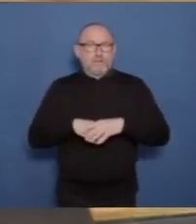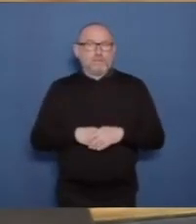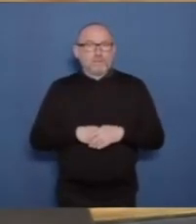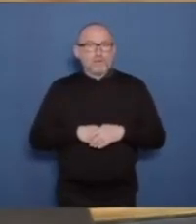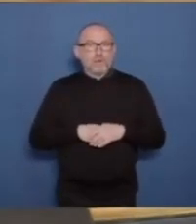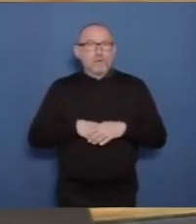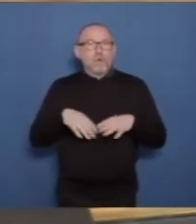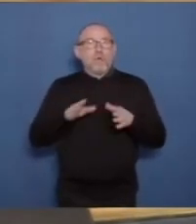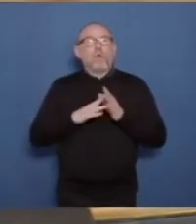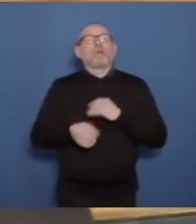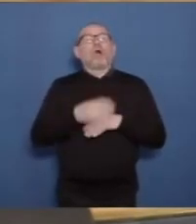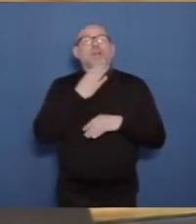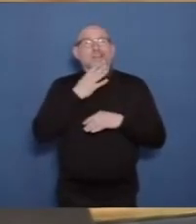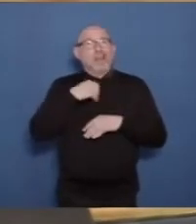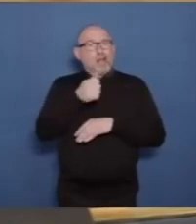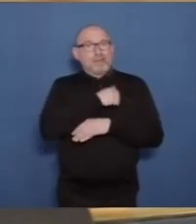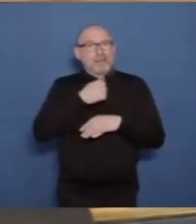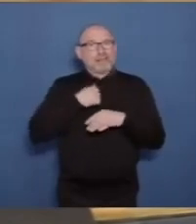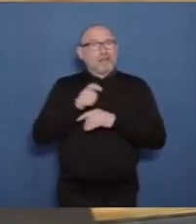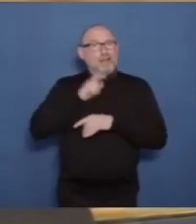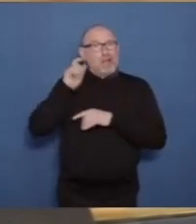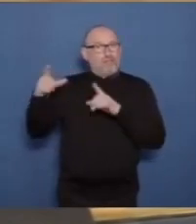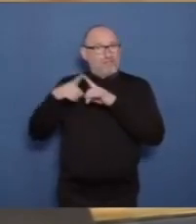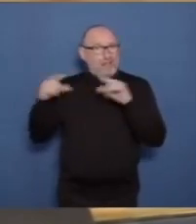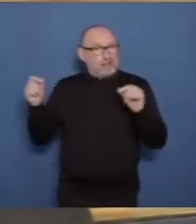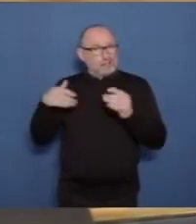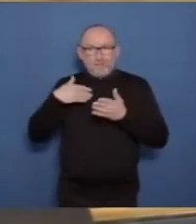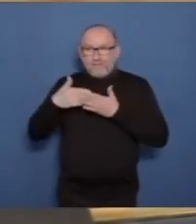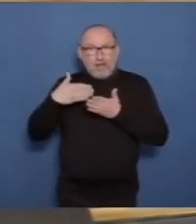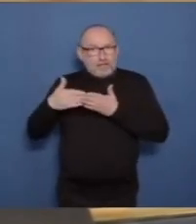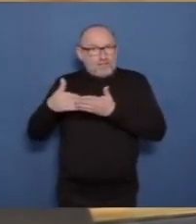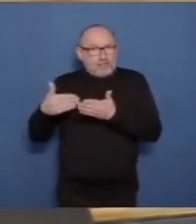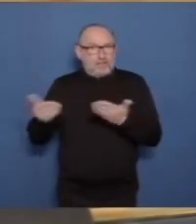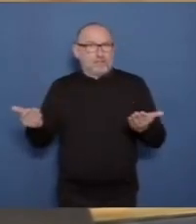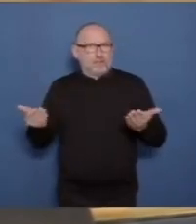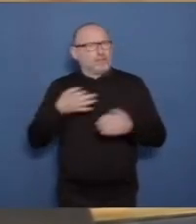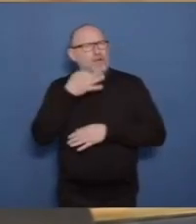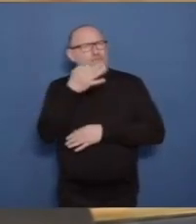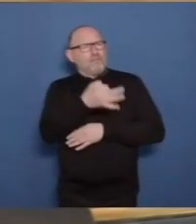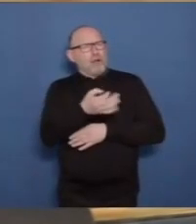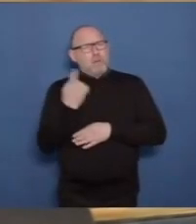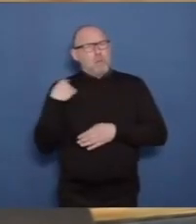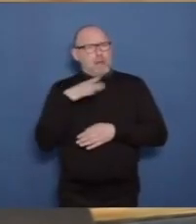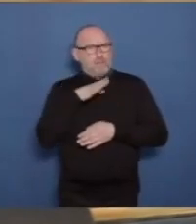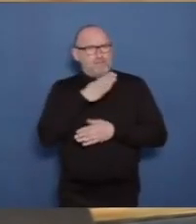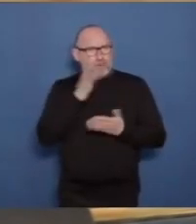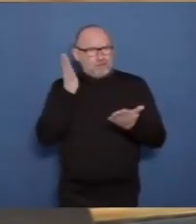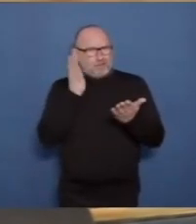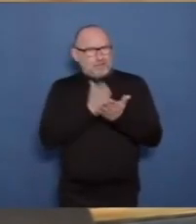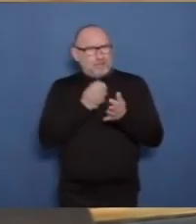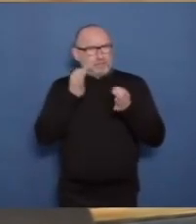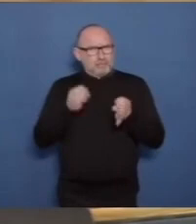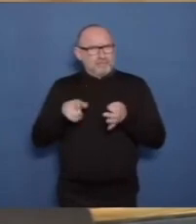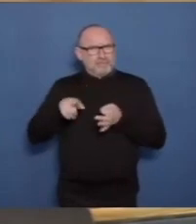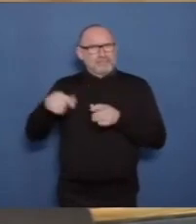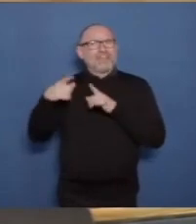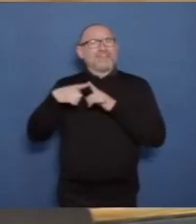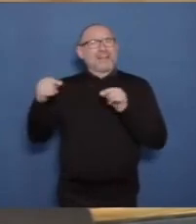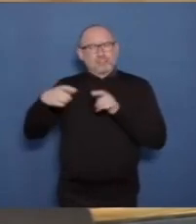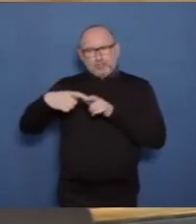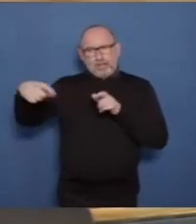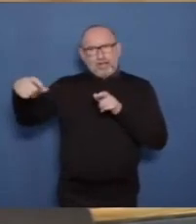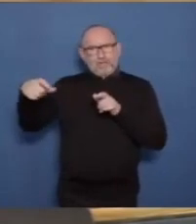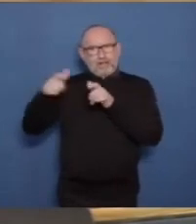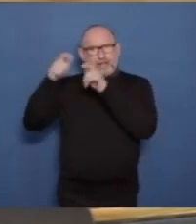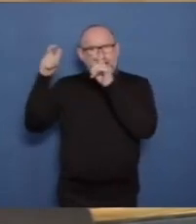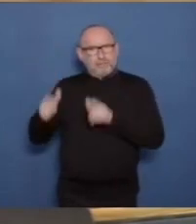Angriffe des israelischen Militärs auf Gaza. Da hätte ich mal eine Frage zu. Da wurde am Wochenende ein Gebäude im Gazastreifen